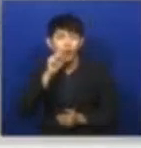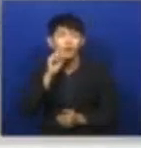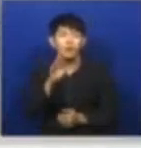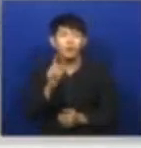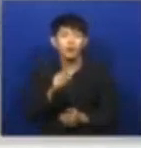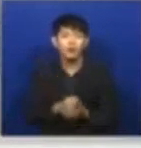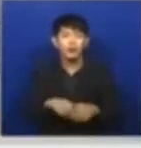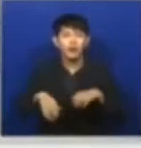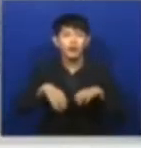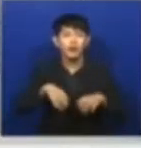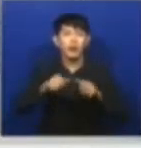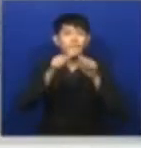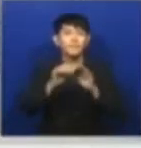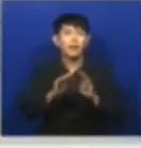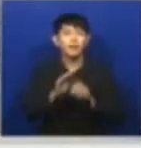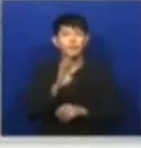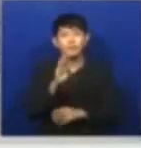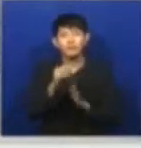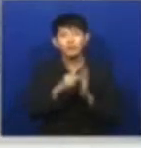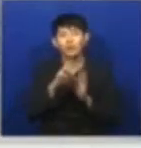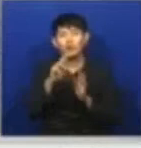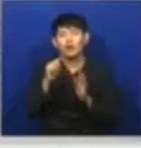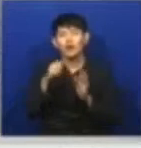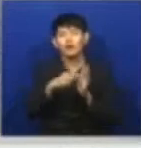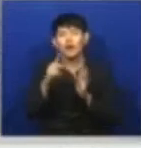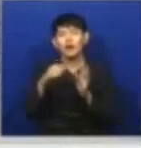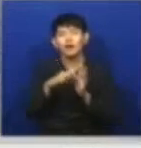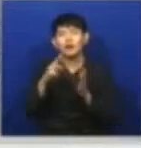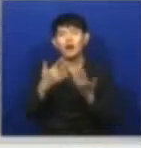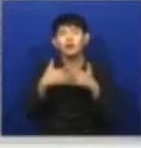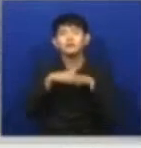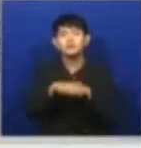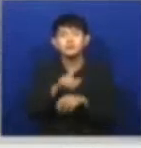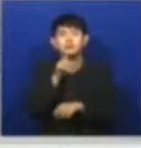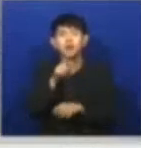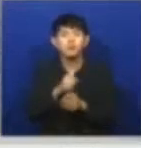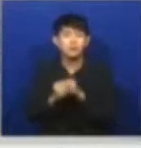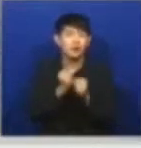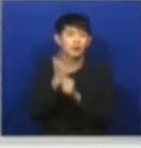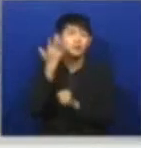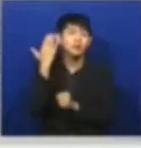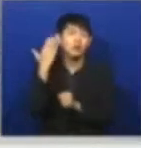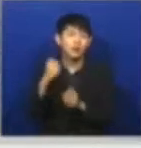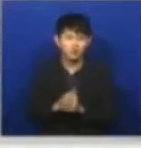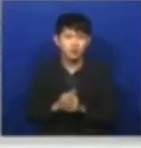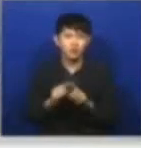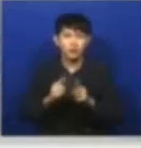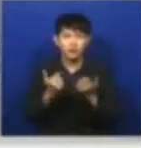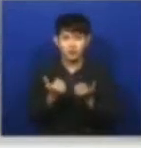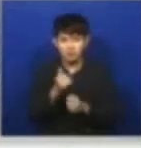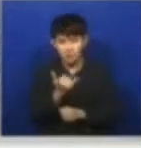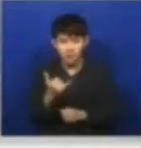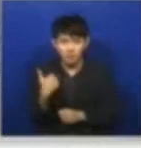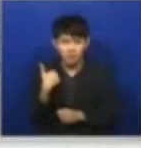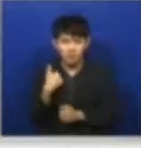น้ำแบบบูรณาการผมถามอธิบดีกรมชลประทานเมื่อ5ปีก่อนแต่ปีนี้อาจจะมีก็ได้บอก